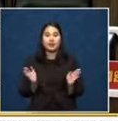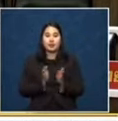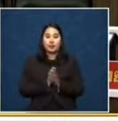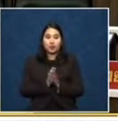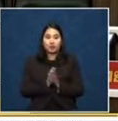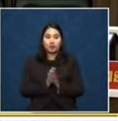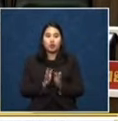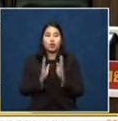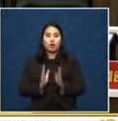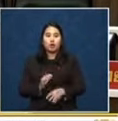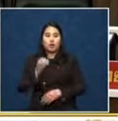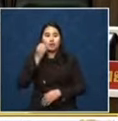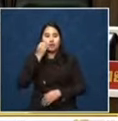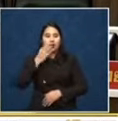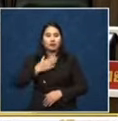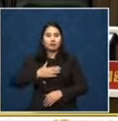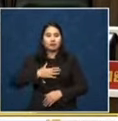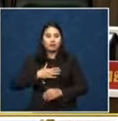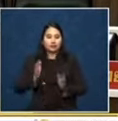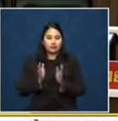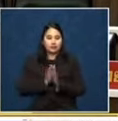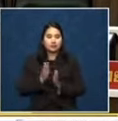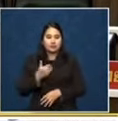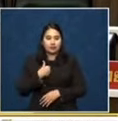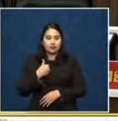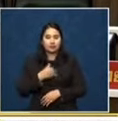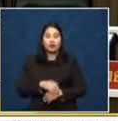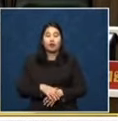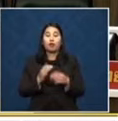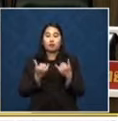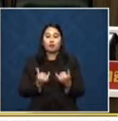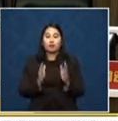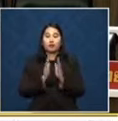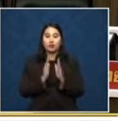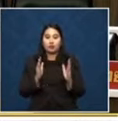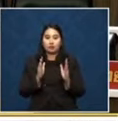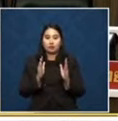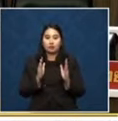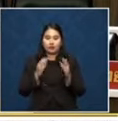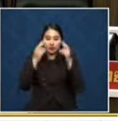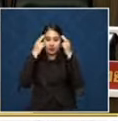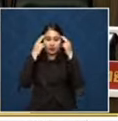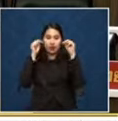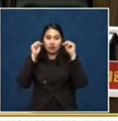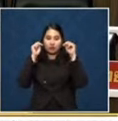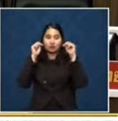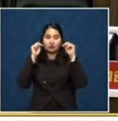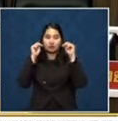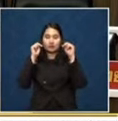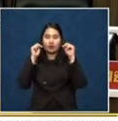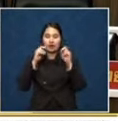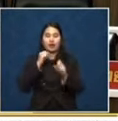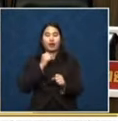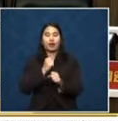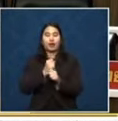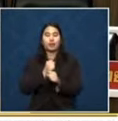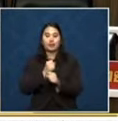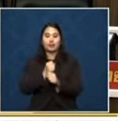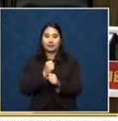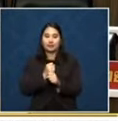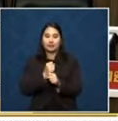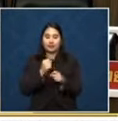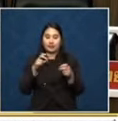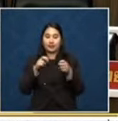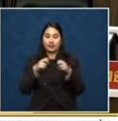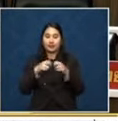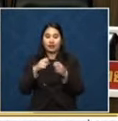คนบ้านผมอยู่ด้วยจึงต้องขอขอบคุณท่านนายกที่เ่อดำเนินการแก้